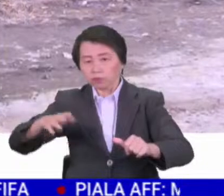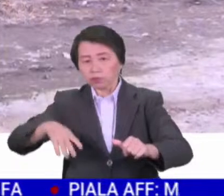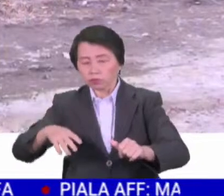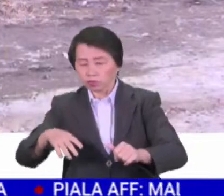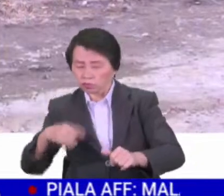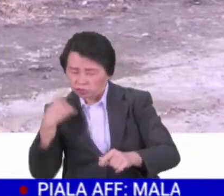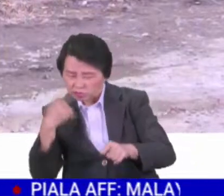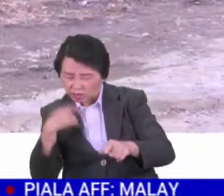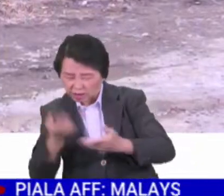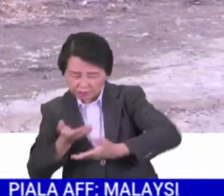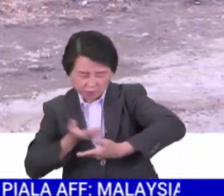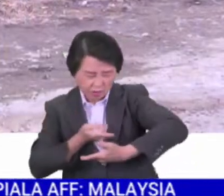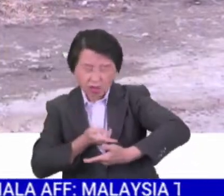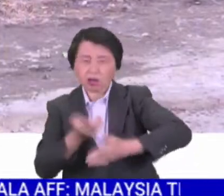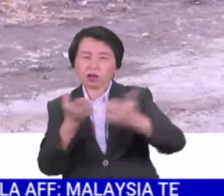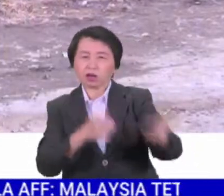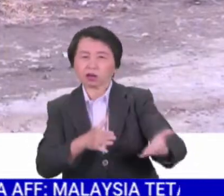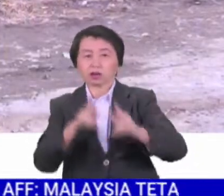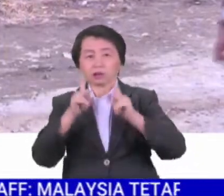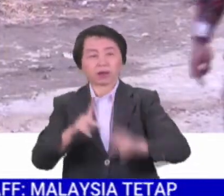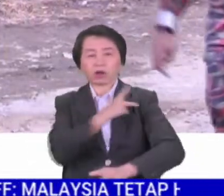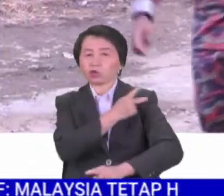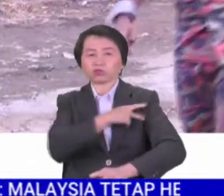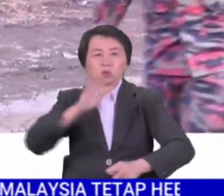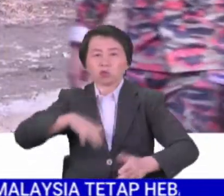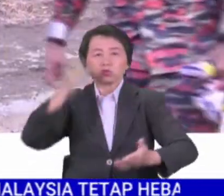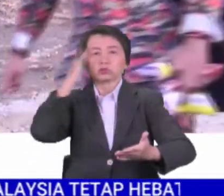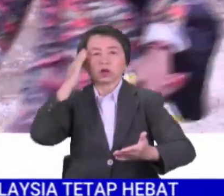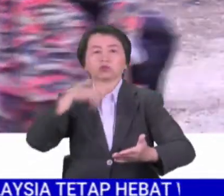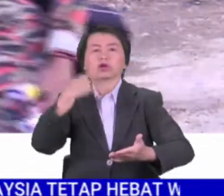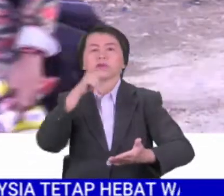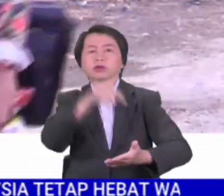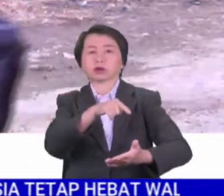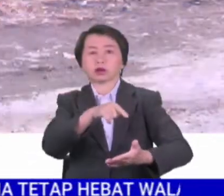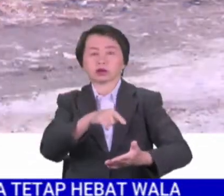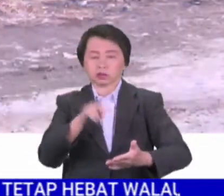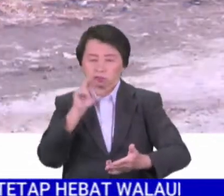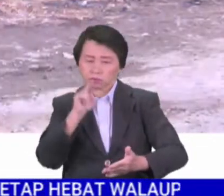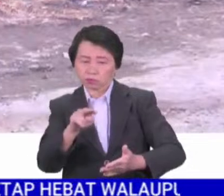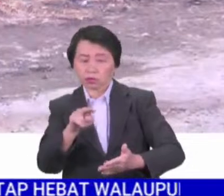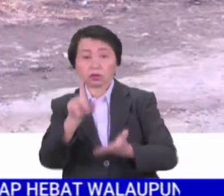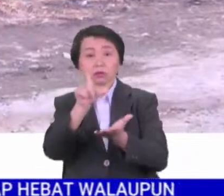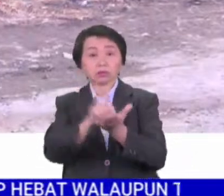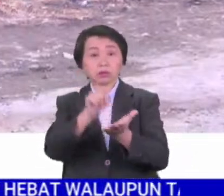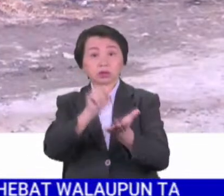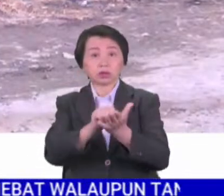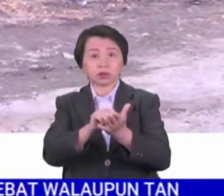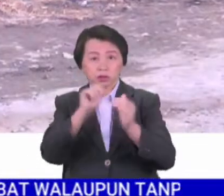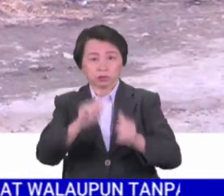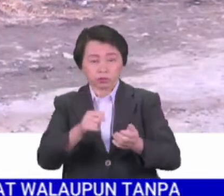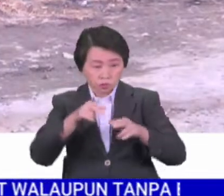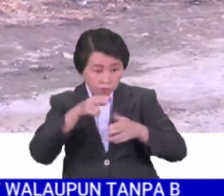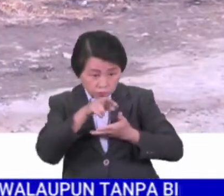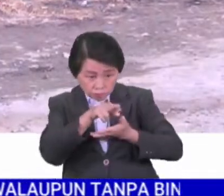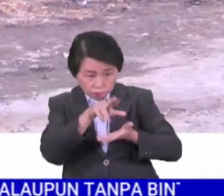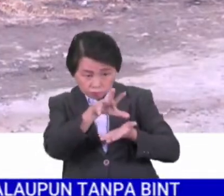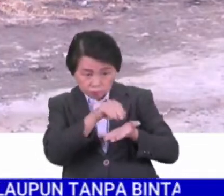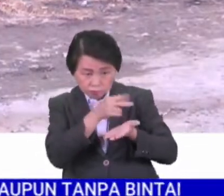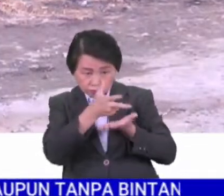dapat pengesahan daripada pihak berkuasa. Dari segi pemerhatian tadi, pihak media dapat merakam di